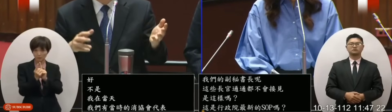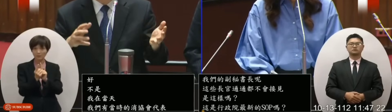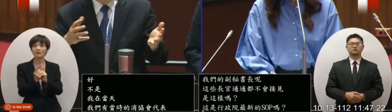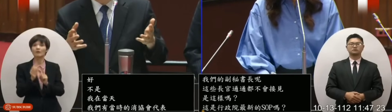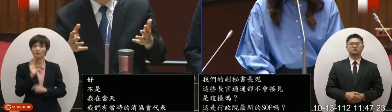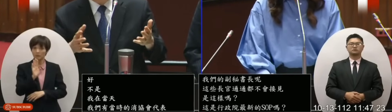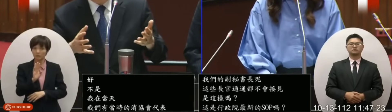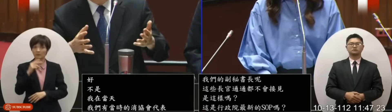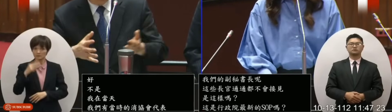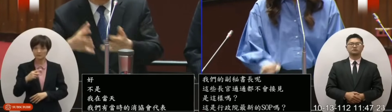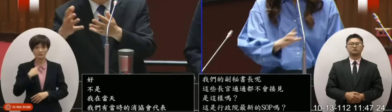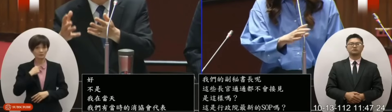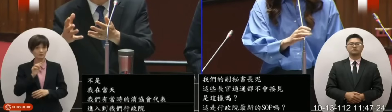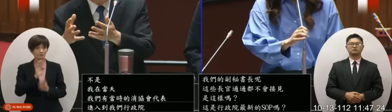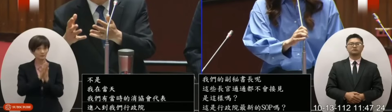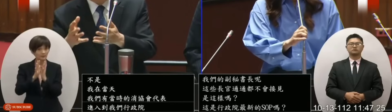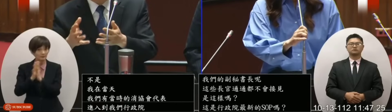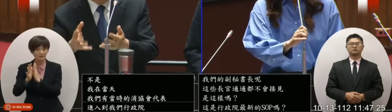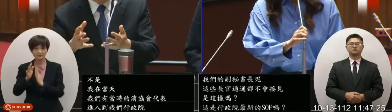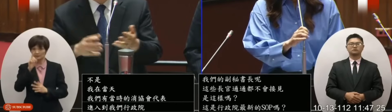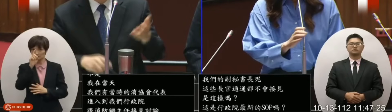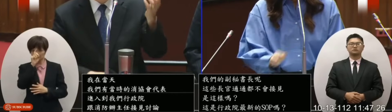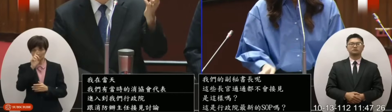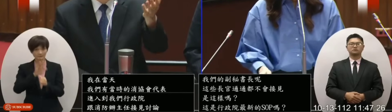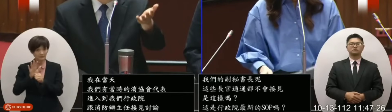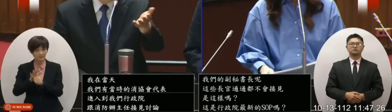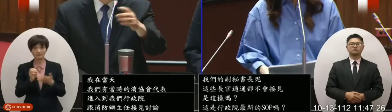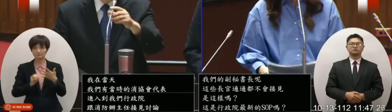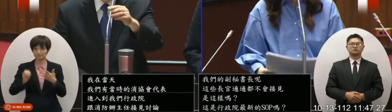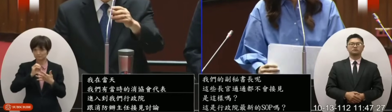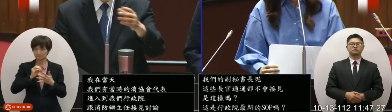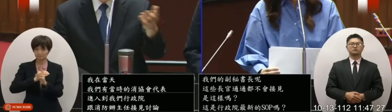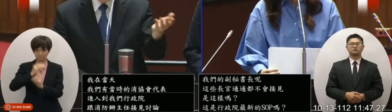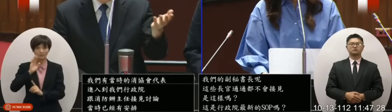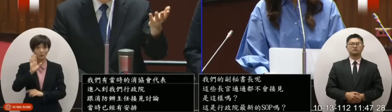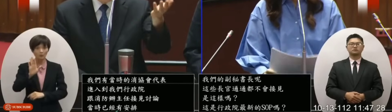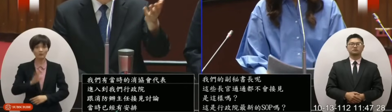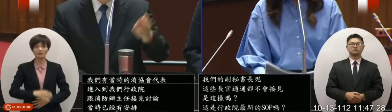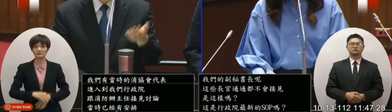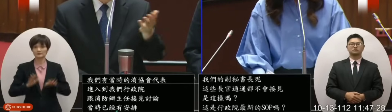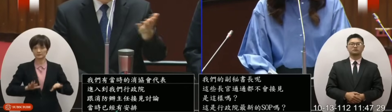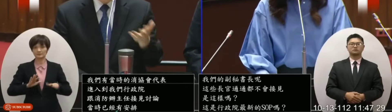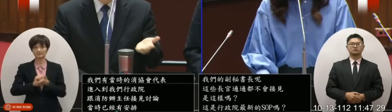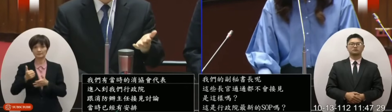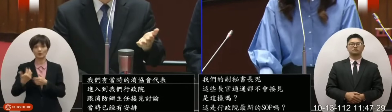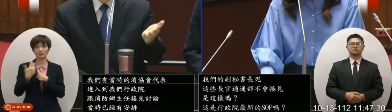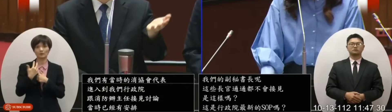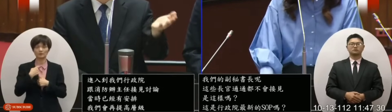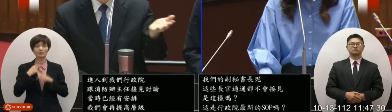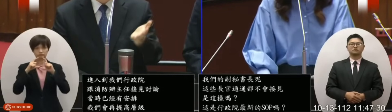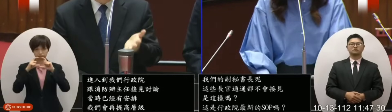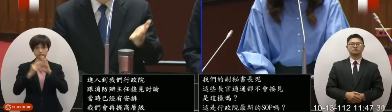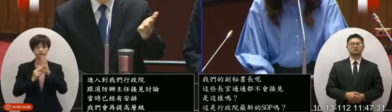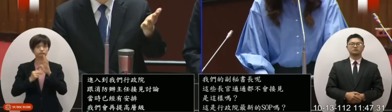个我们会在提高层级，所以我今天也在媒体访问的时候讲得很清楚，